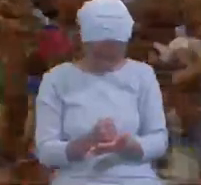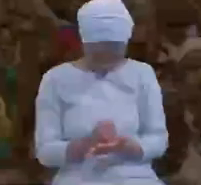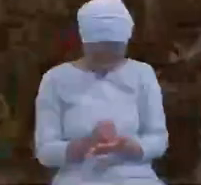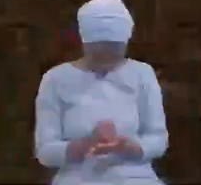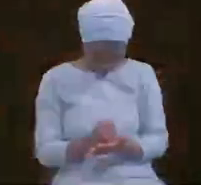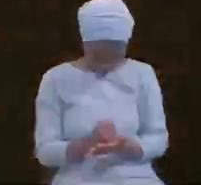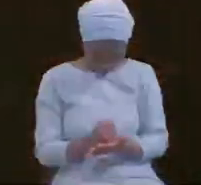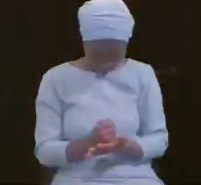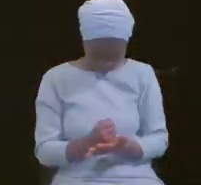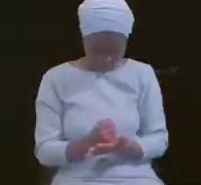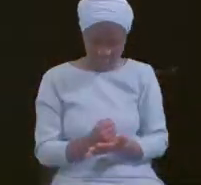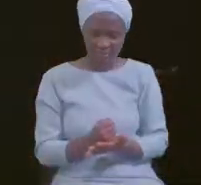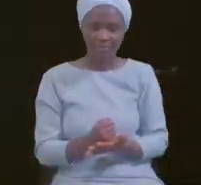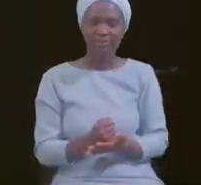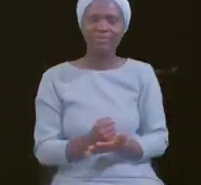Rentrez chez vous avec joie.